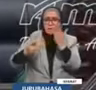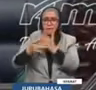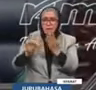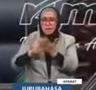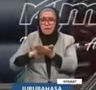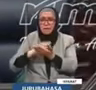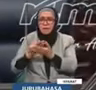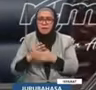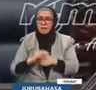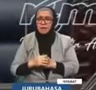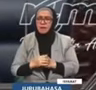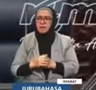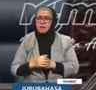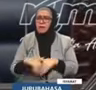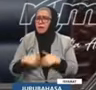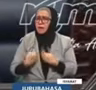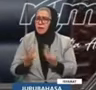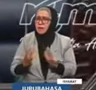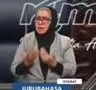tidak ada